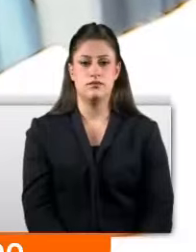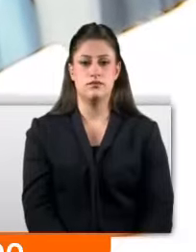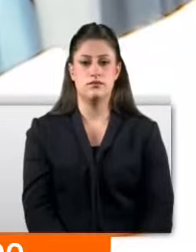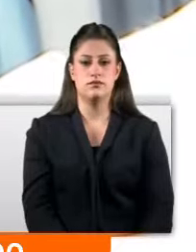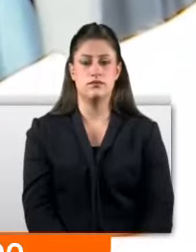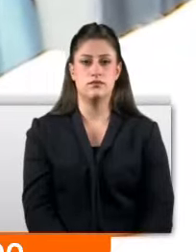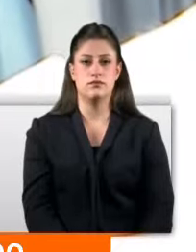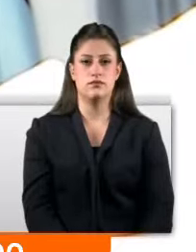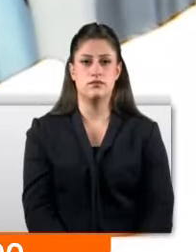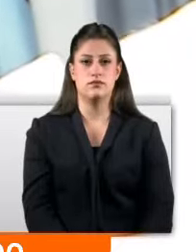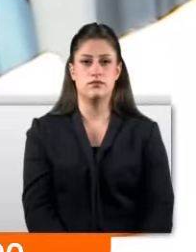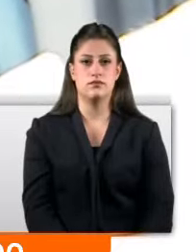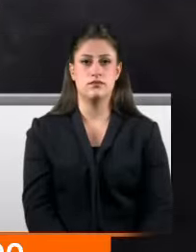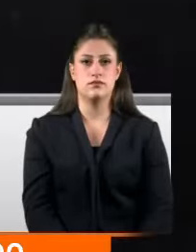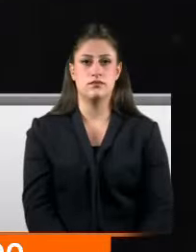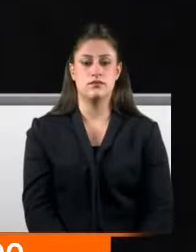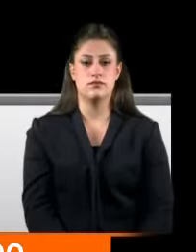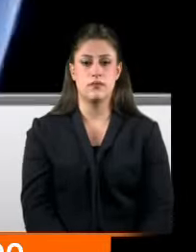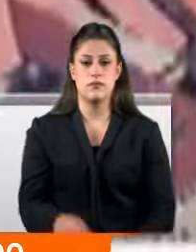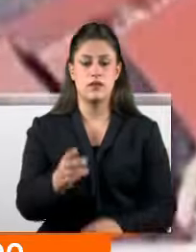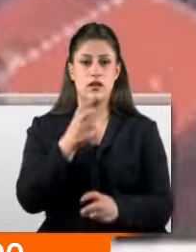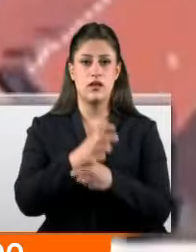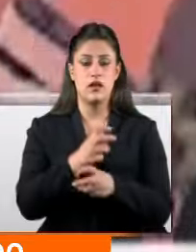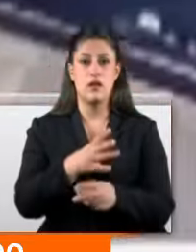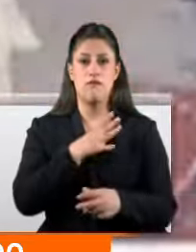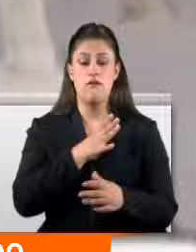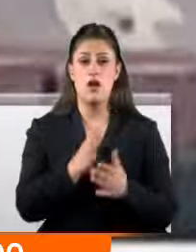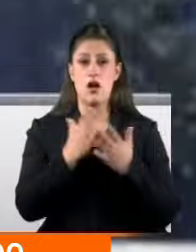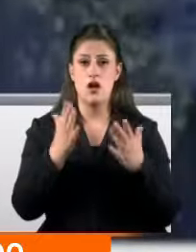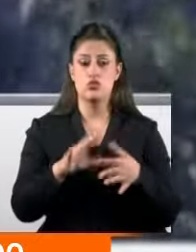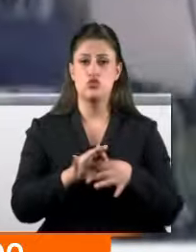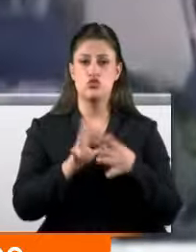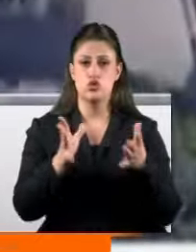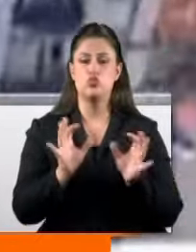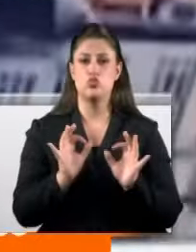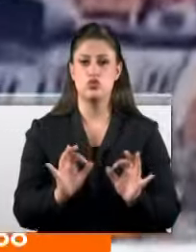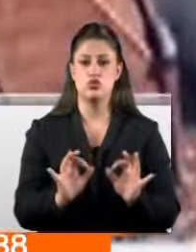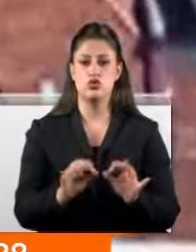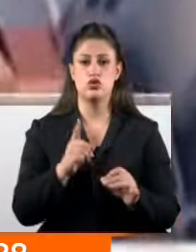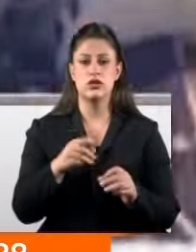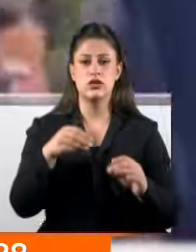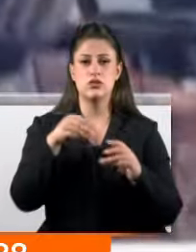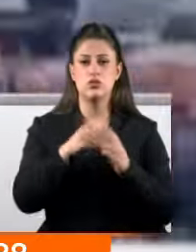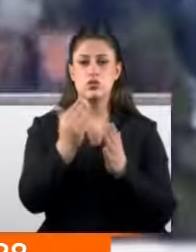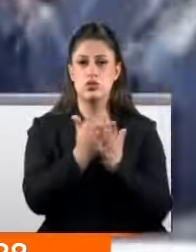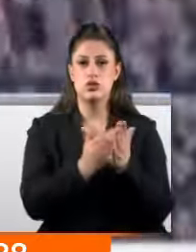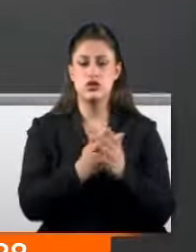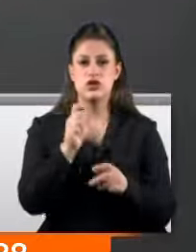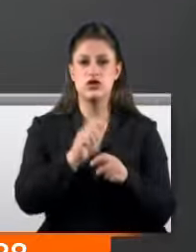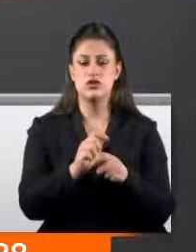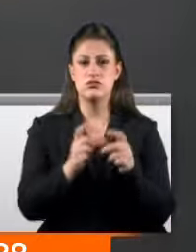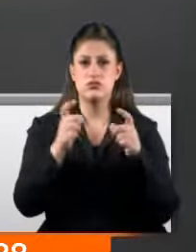biraz. Bizim değil yani. Tehlike var ancak çözüm de mümkün. İlgili uygulamalardan iş yeri ya da